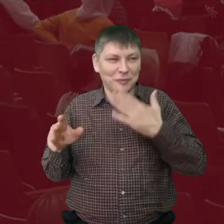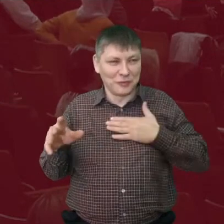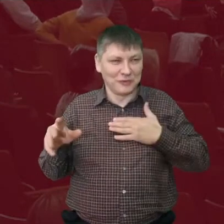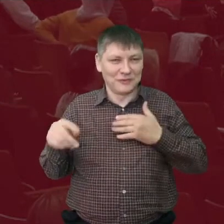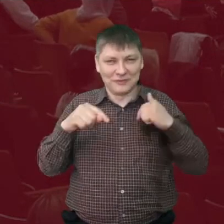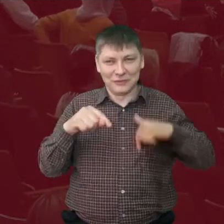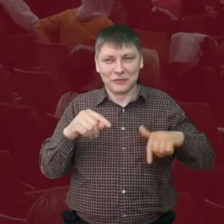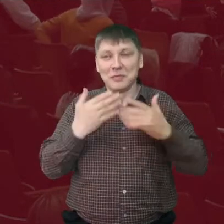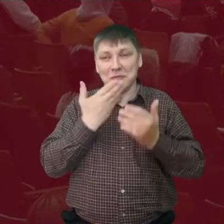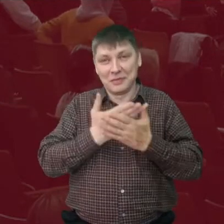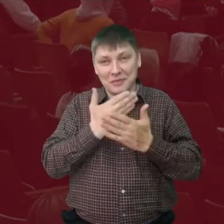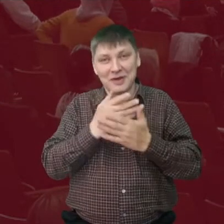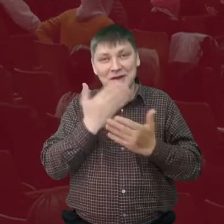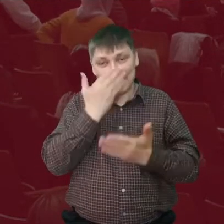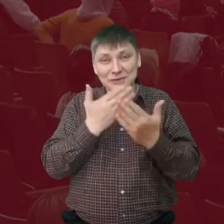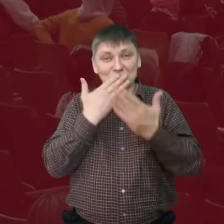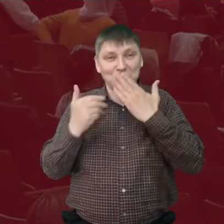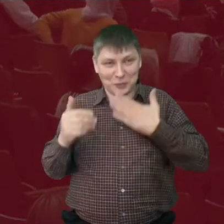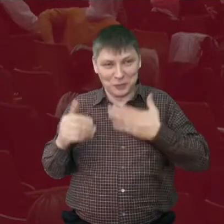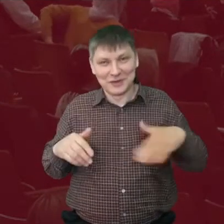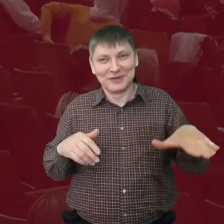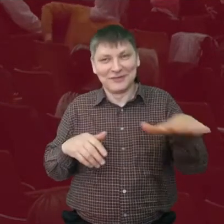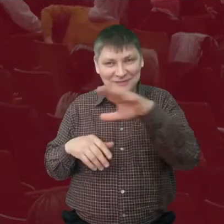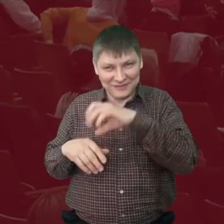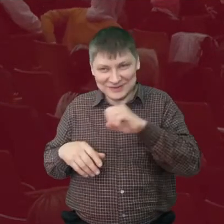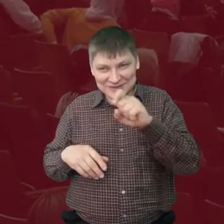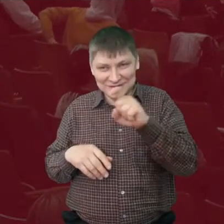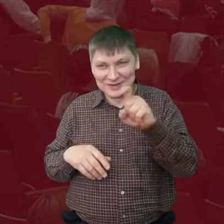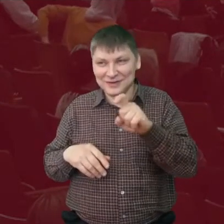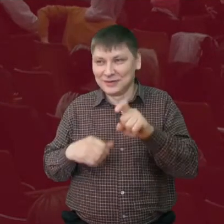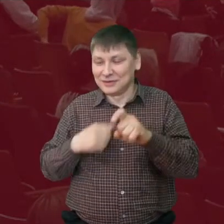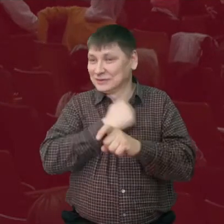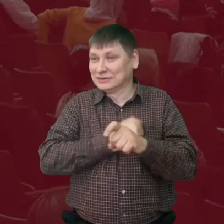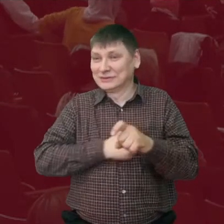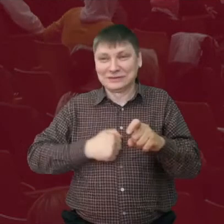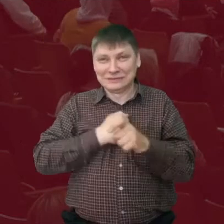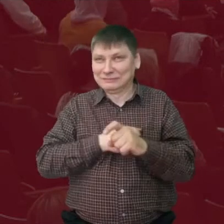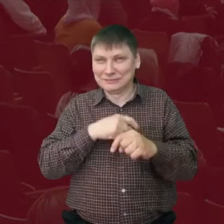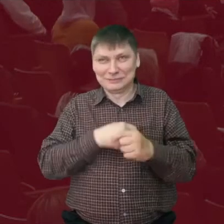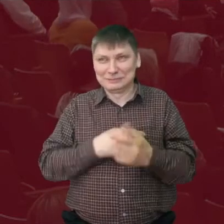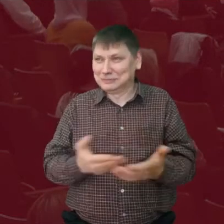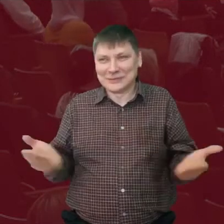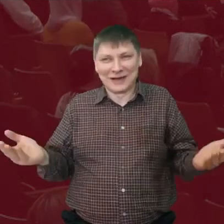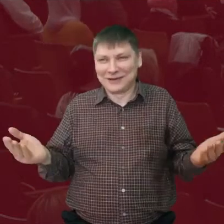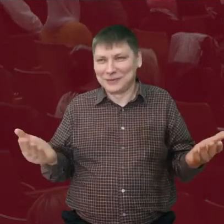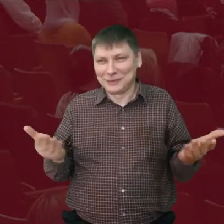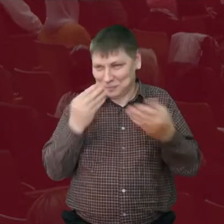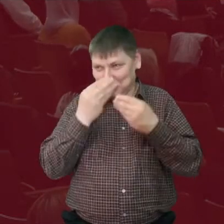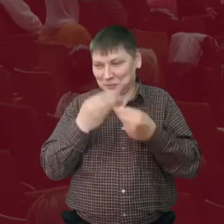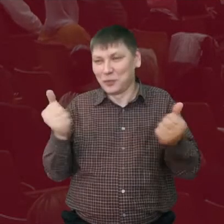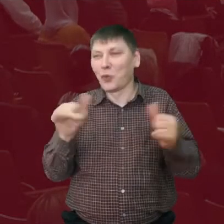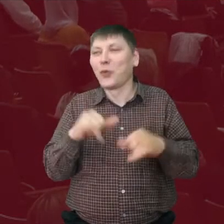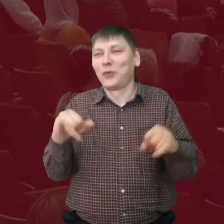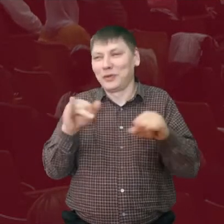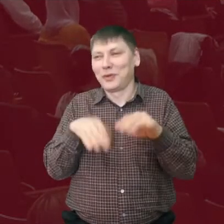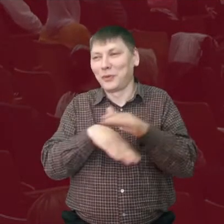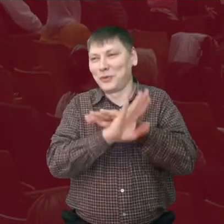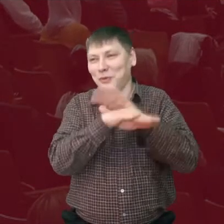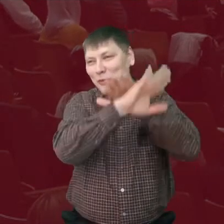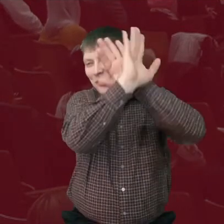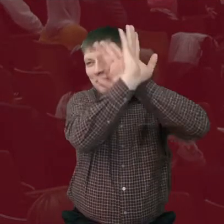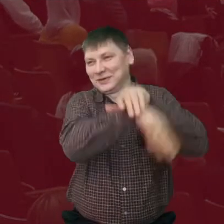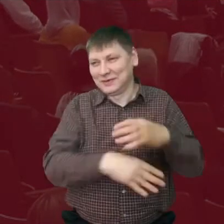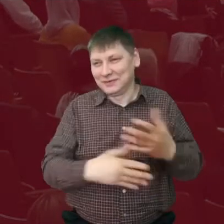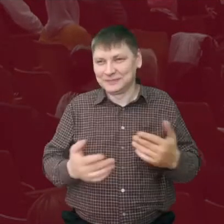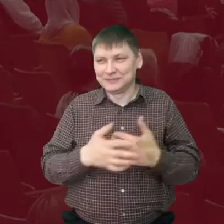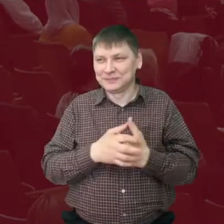Знаете, если человек любит всех, ему трудно сердиться на тех, кого он любит, даже если они плохо поступают. Любовь не мыслит